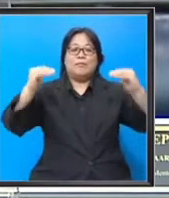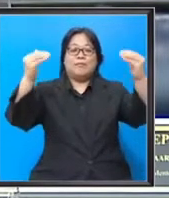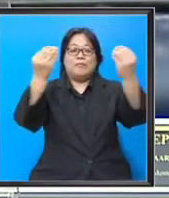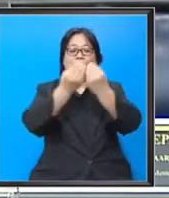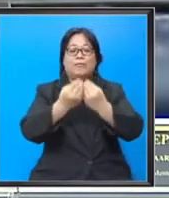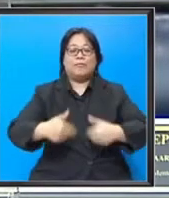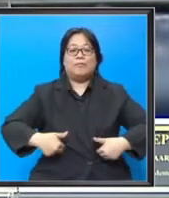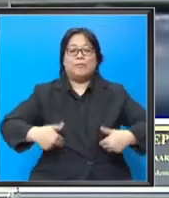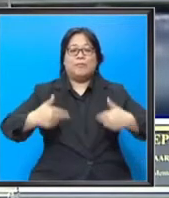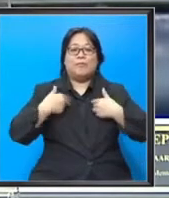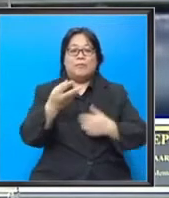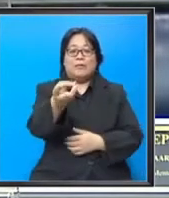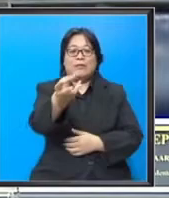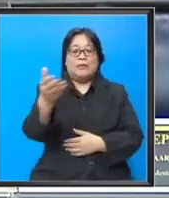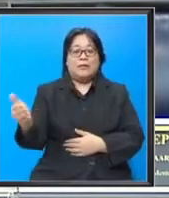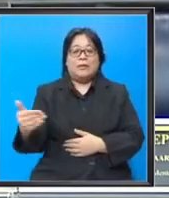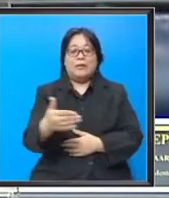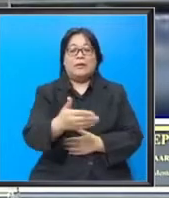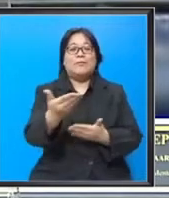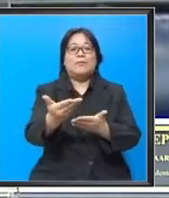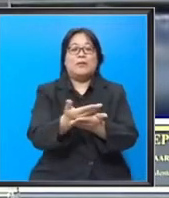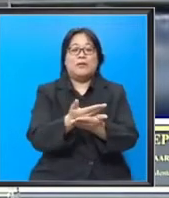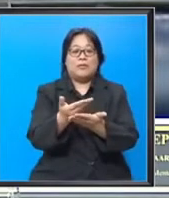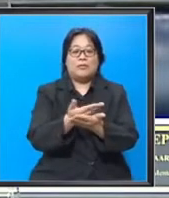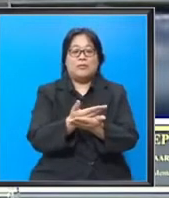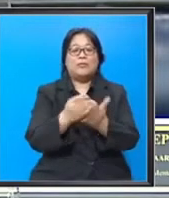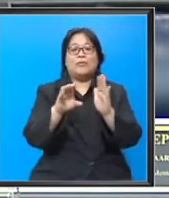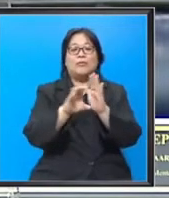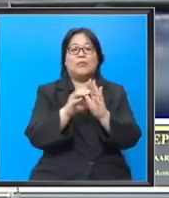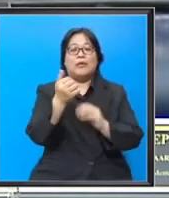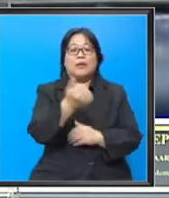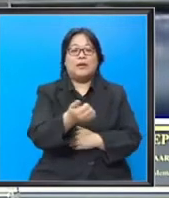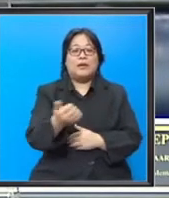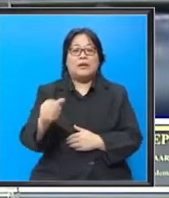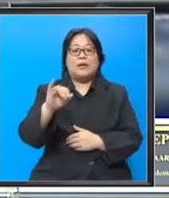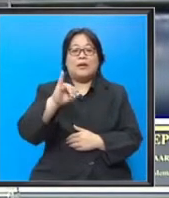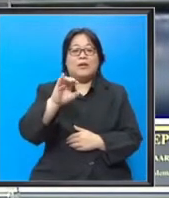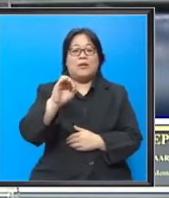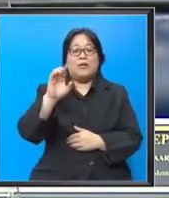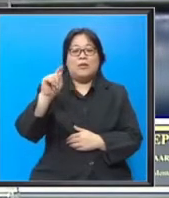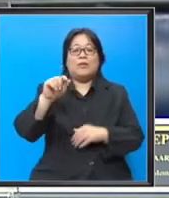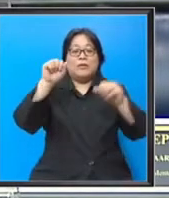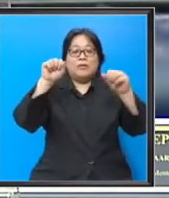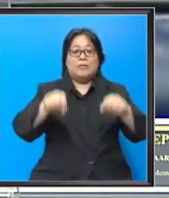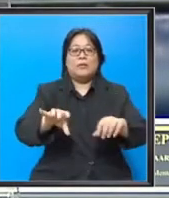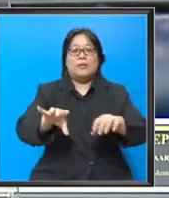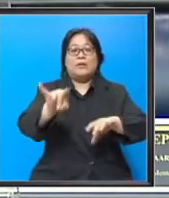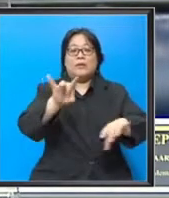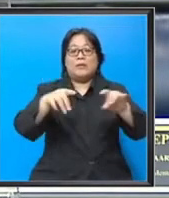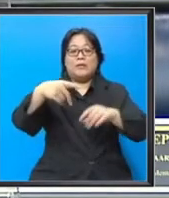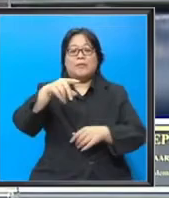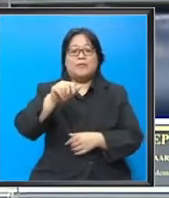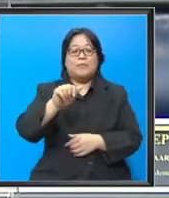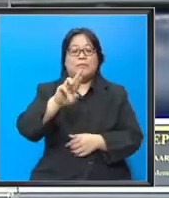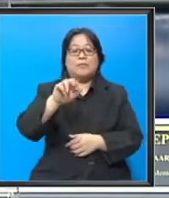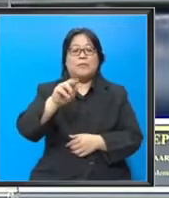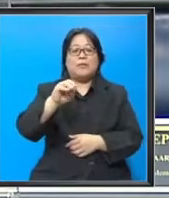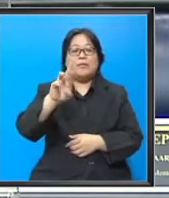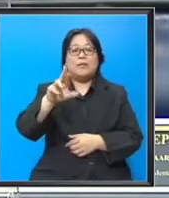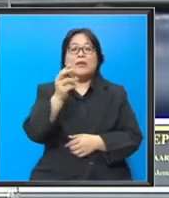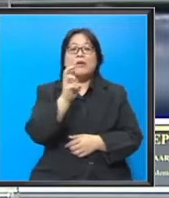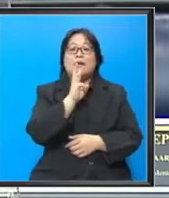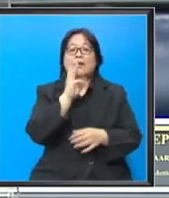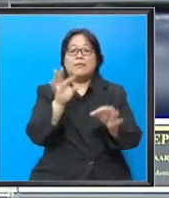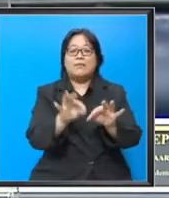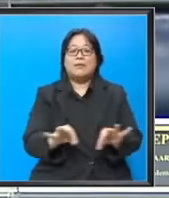Kadang hidup benih ikan yang baru diternak misalnya peralatan output yang dapat memesan parameter-parameter ayam